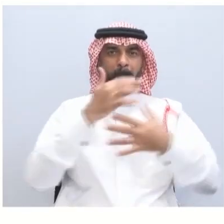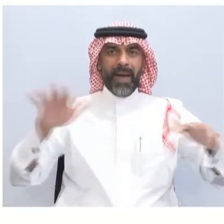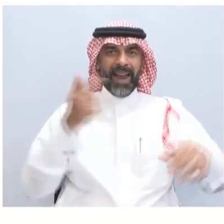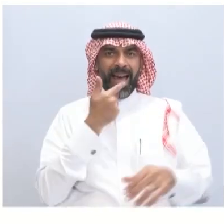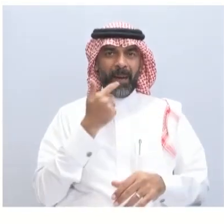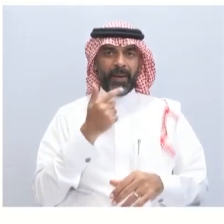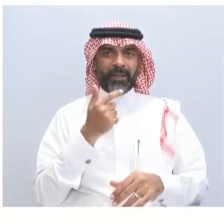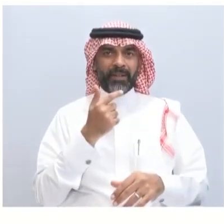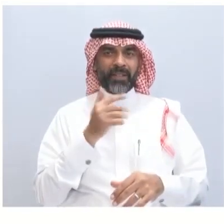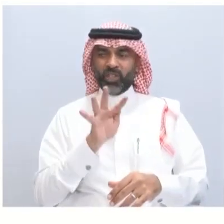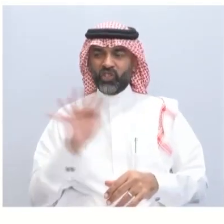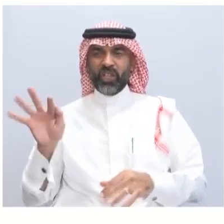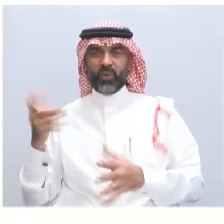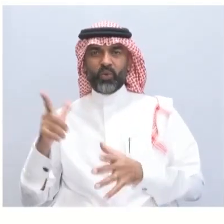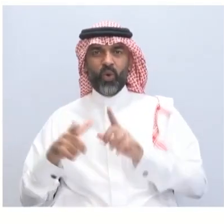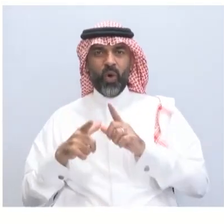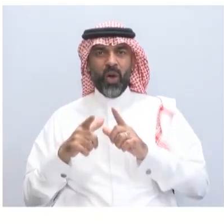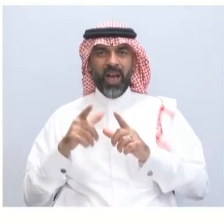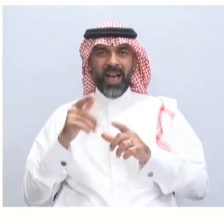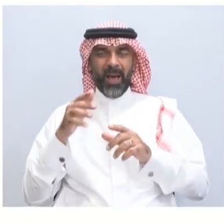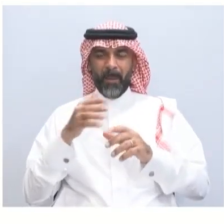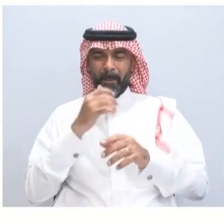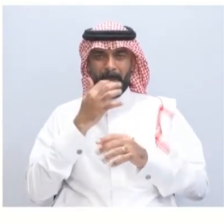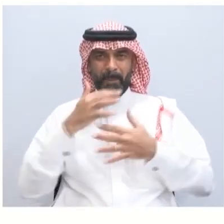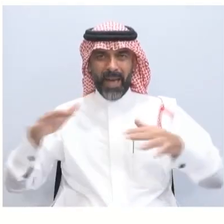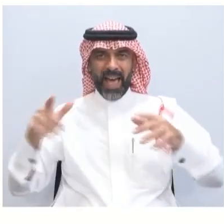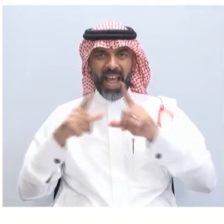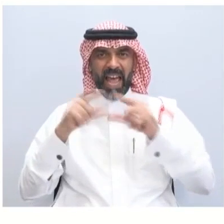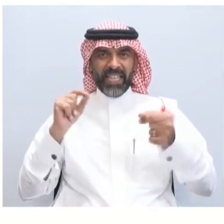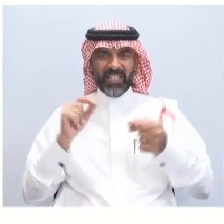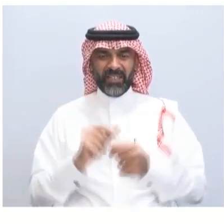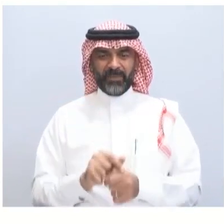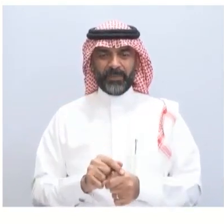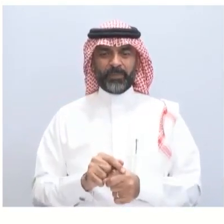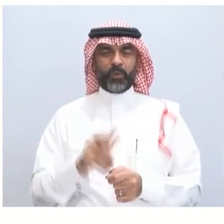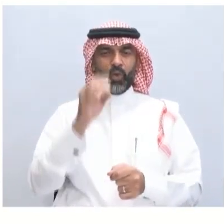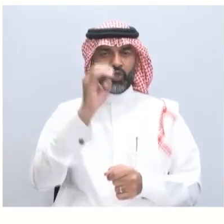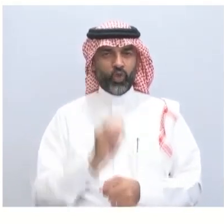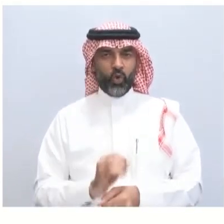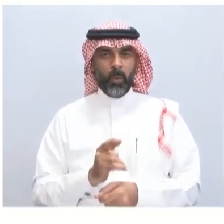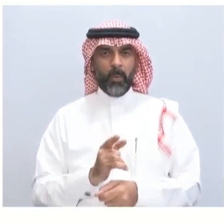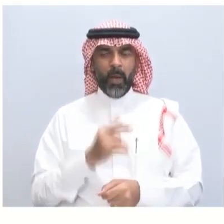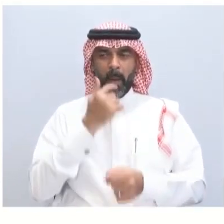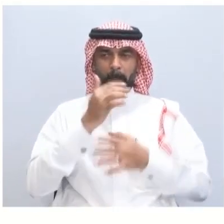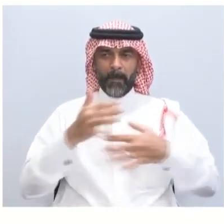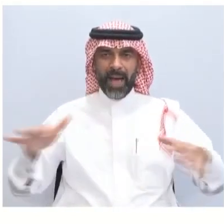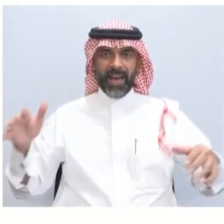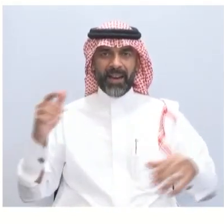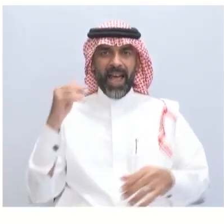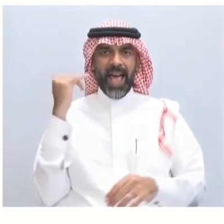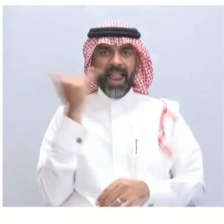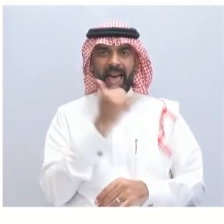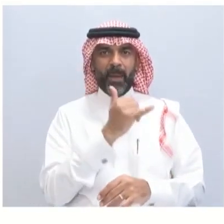الشرق الخليج العربي وفي الجنوب ممتازين بحر العرب الذي